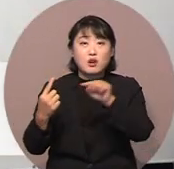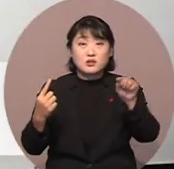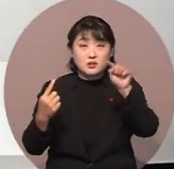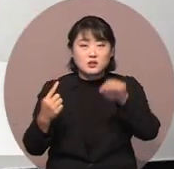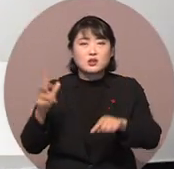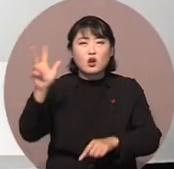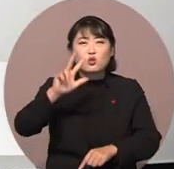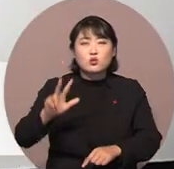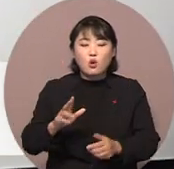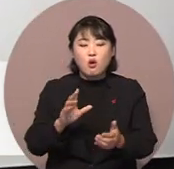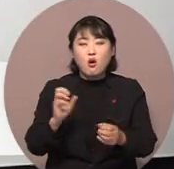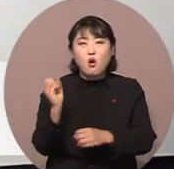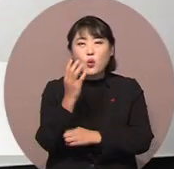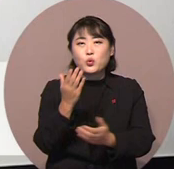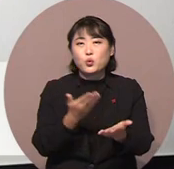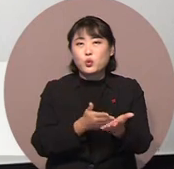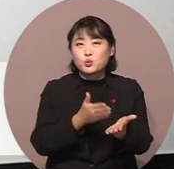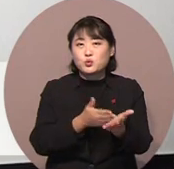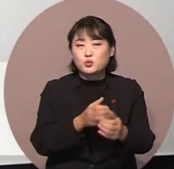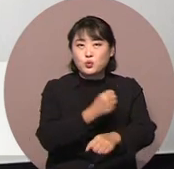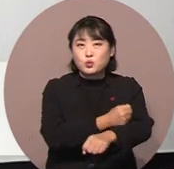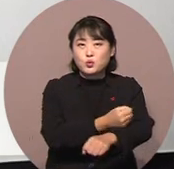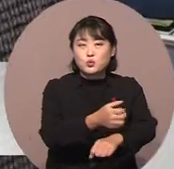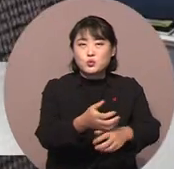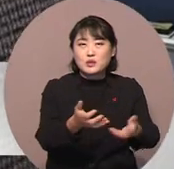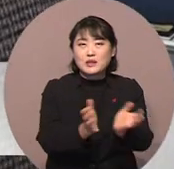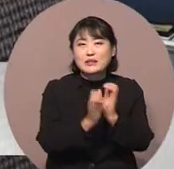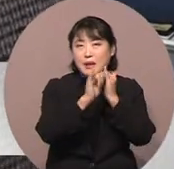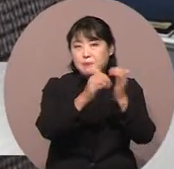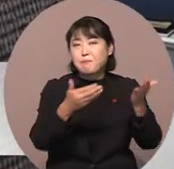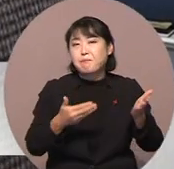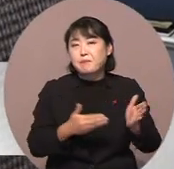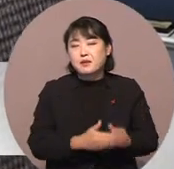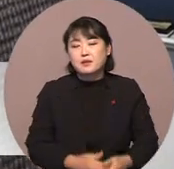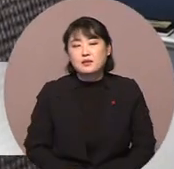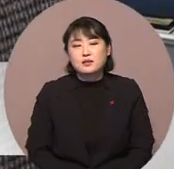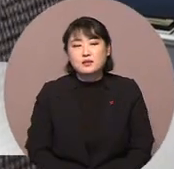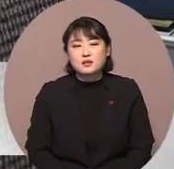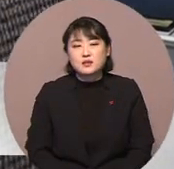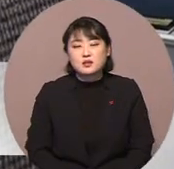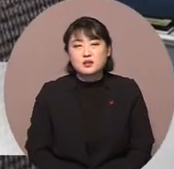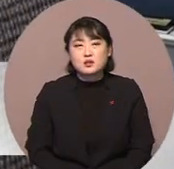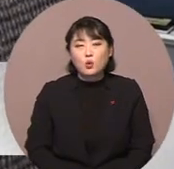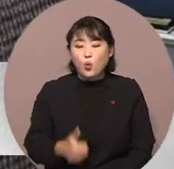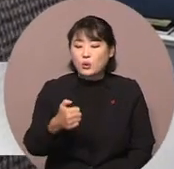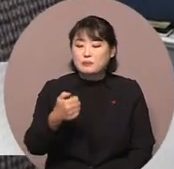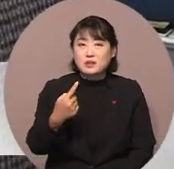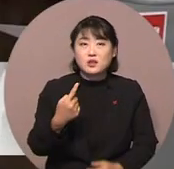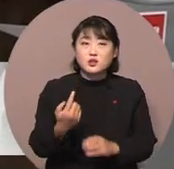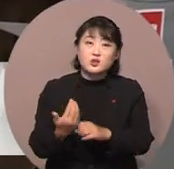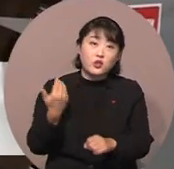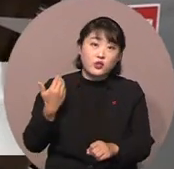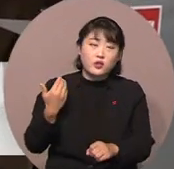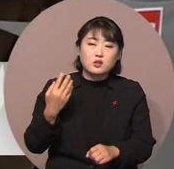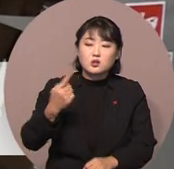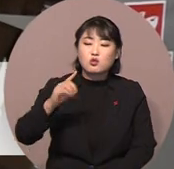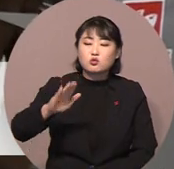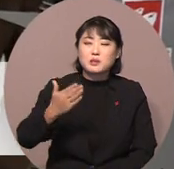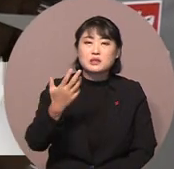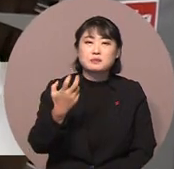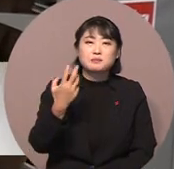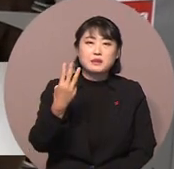전국 언론노조 민주언론 실천상 받았습니다이 프로그램은 51년 전인 지난